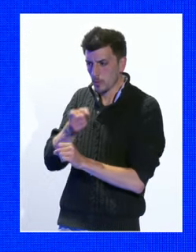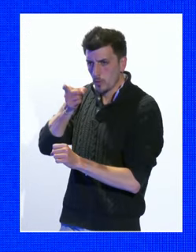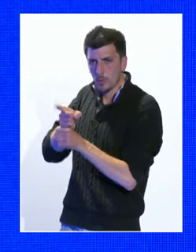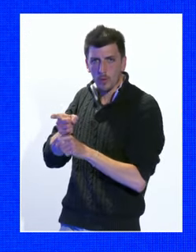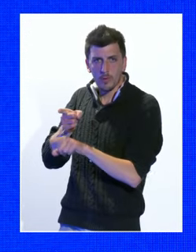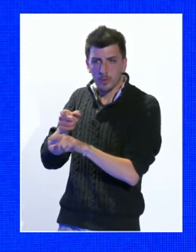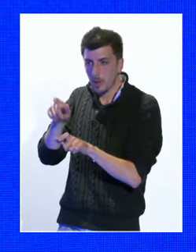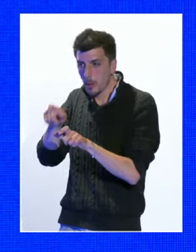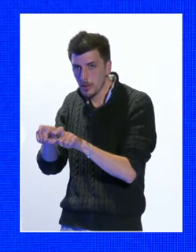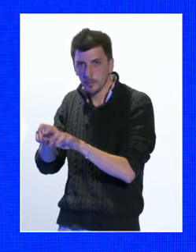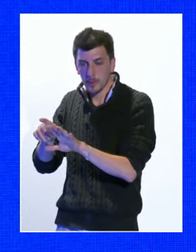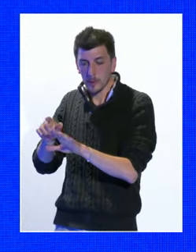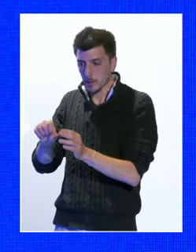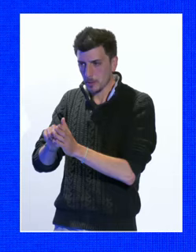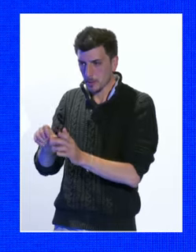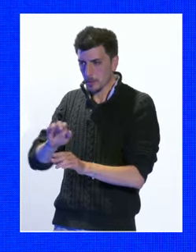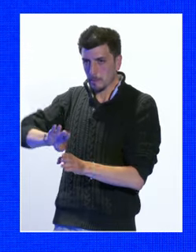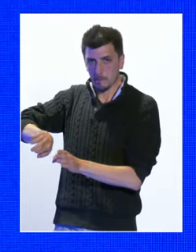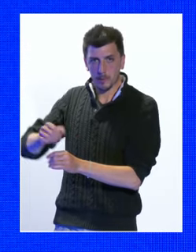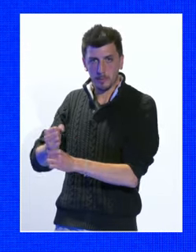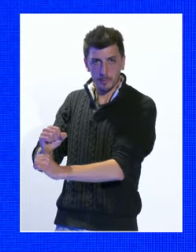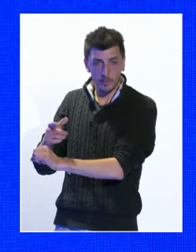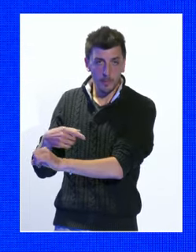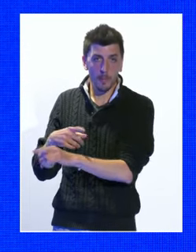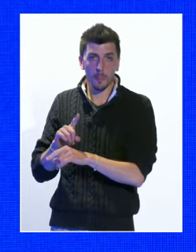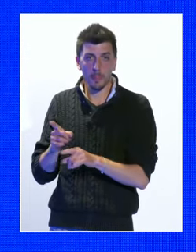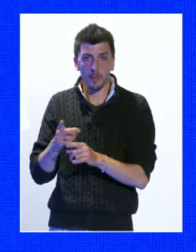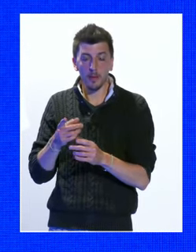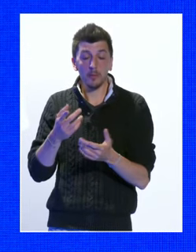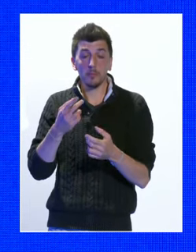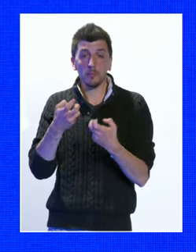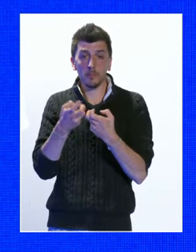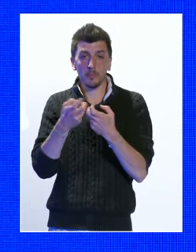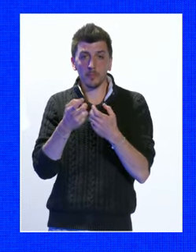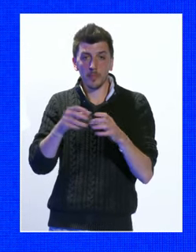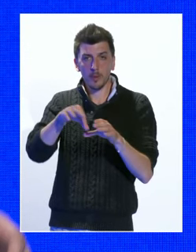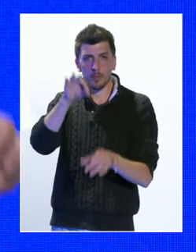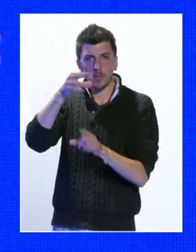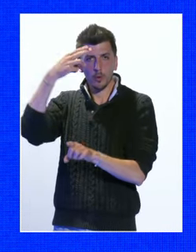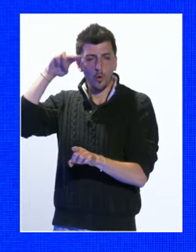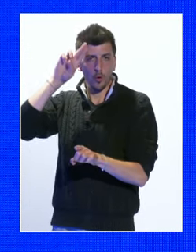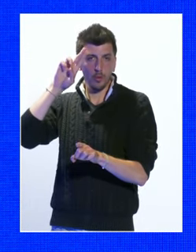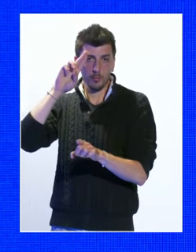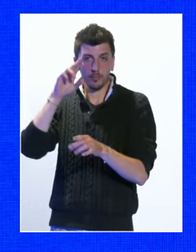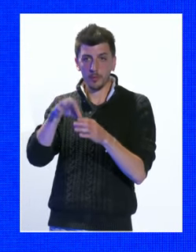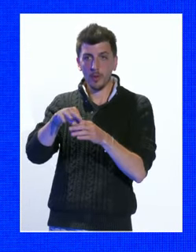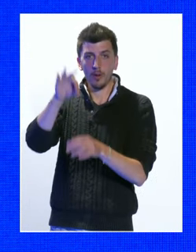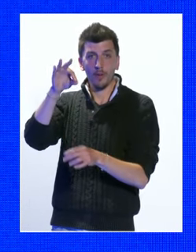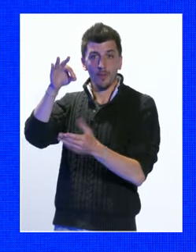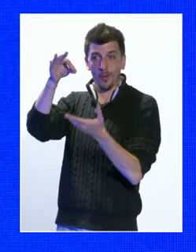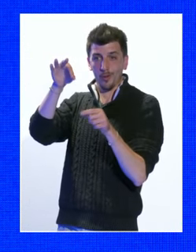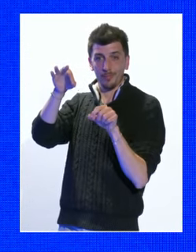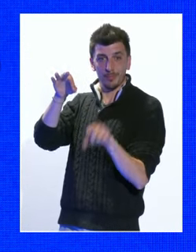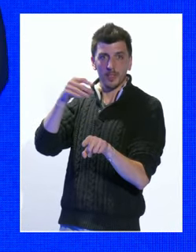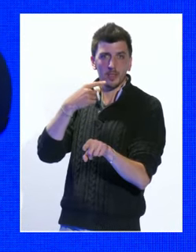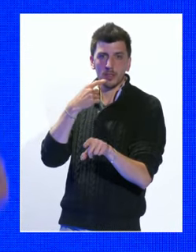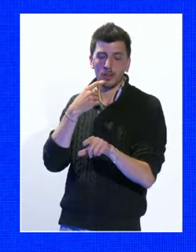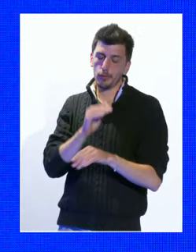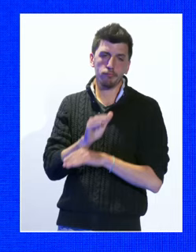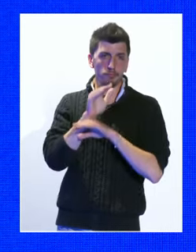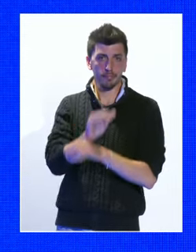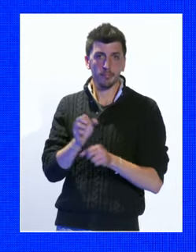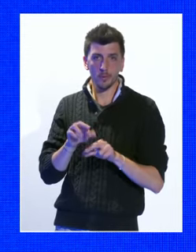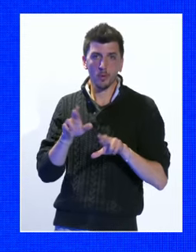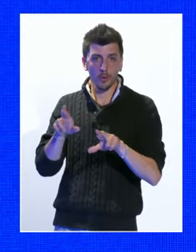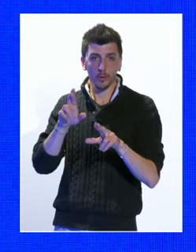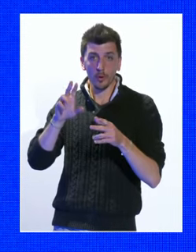qui prétendent dans des élections, par exemple des élections européennes, qu'en votant pour eux, on a la garantie que jamais on ne